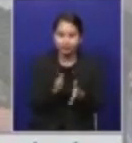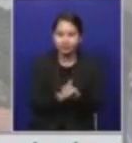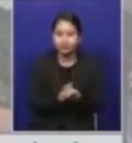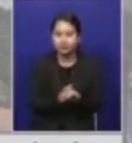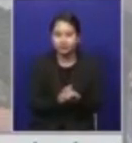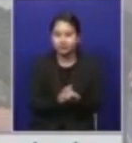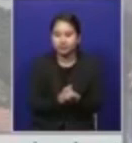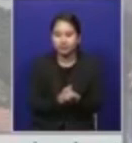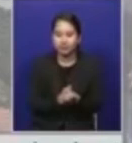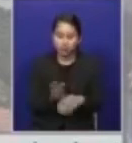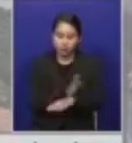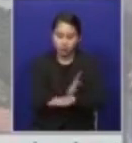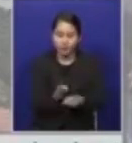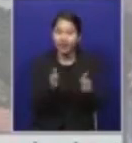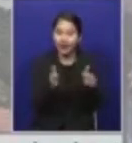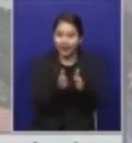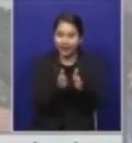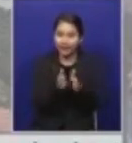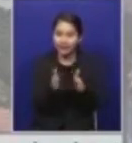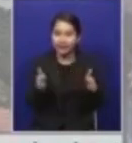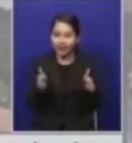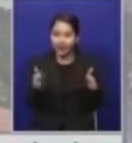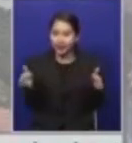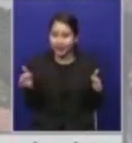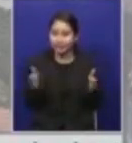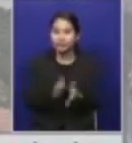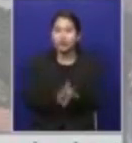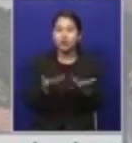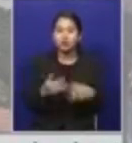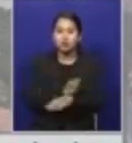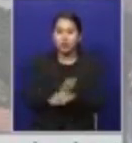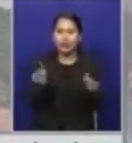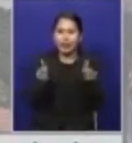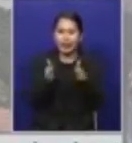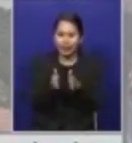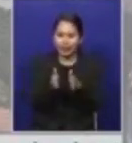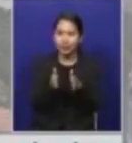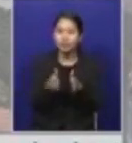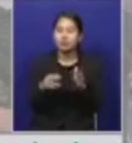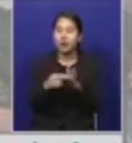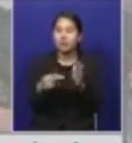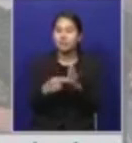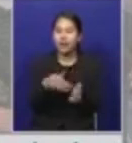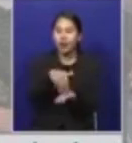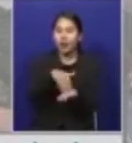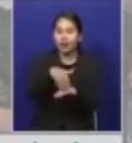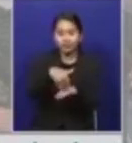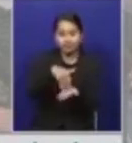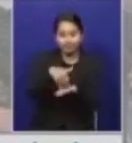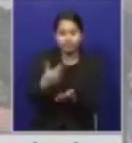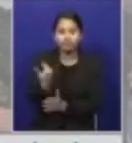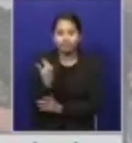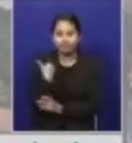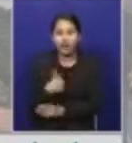จากวิสาหกิจขนาดกลางนะครับเพราะว่าวิสาหกิจขนาดเล็กและเล็กมากเนี่ยมีความเปราะบางมากนะครับถ้